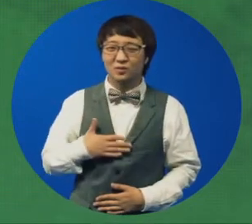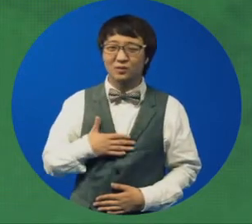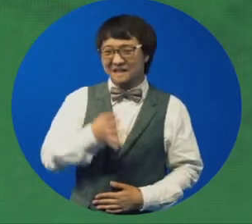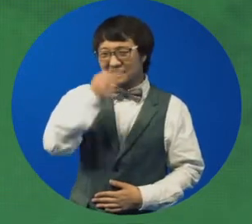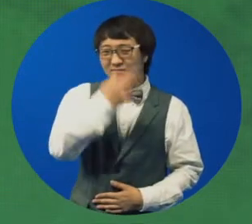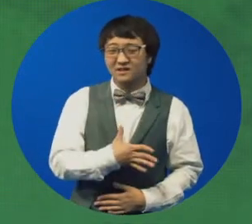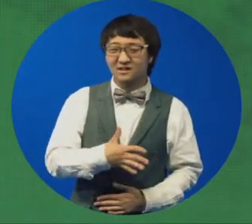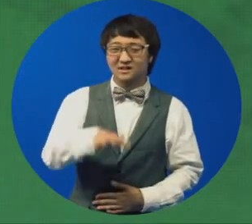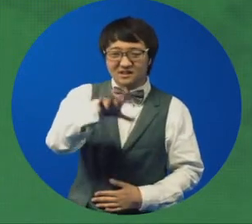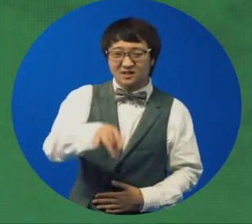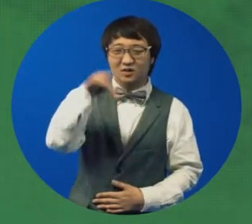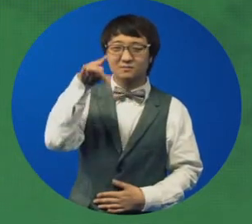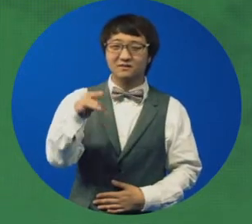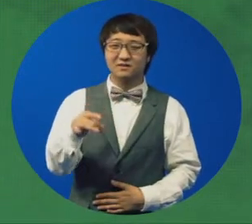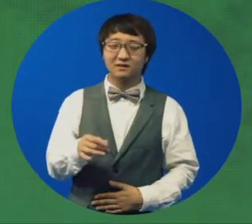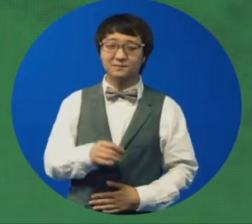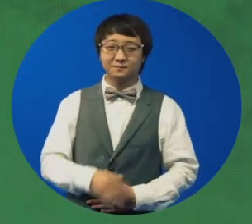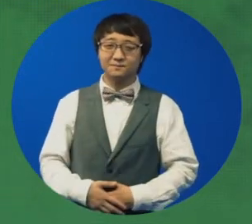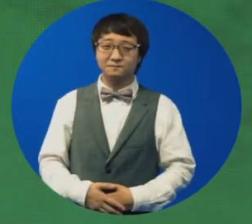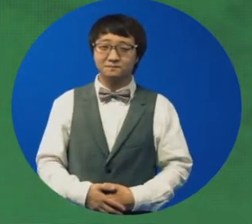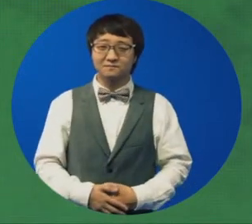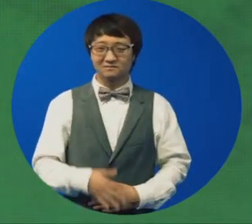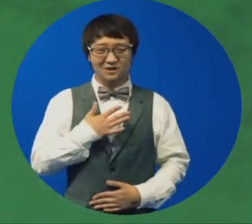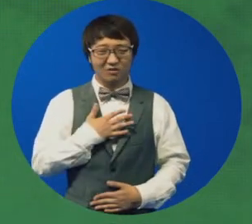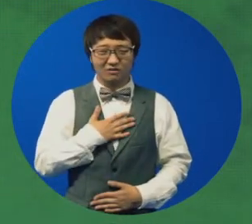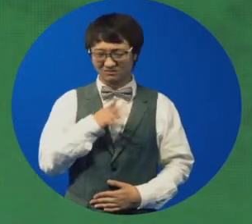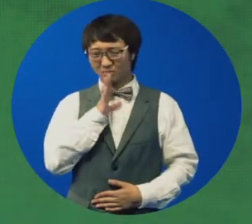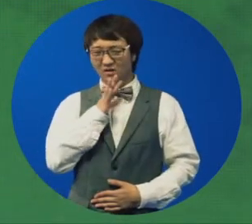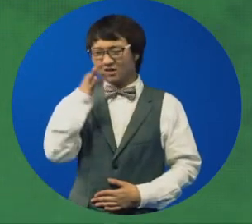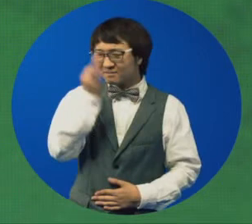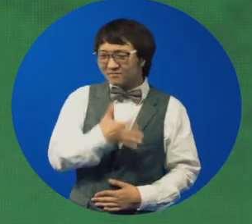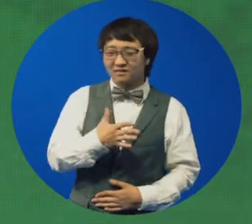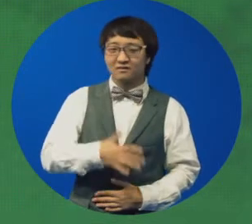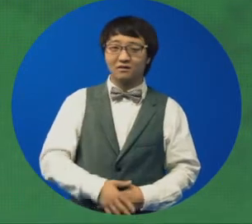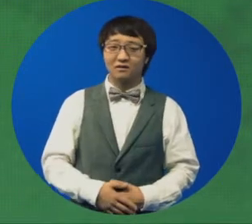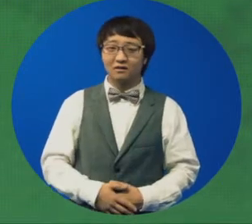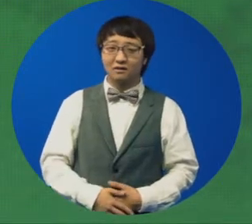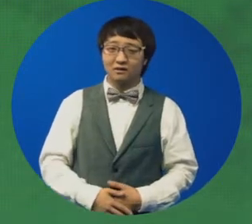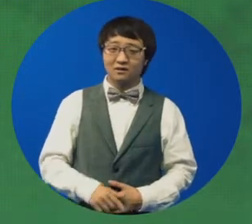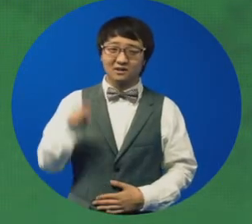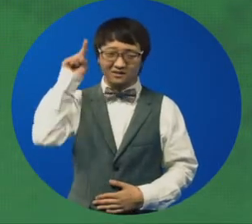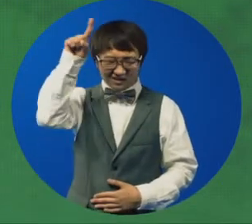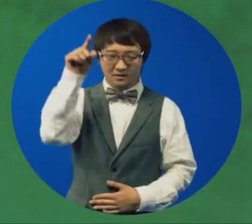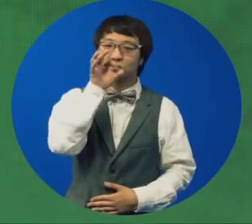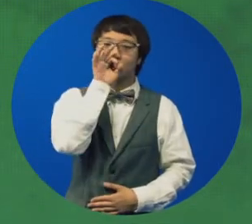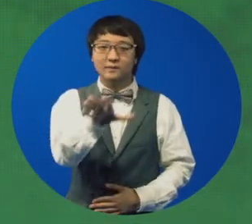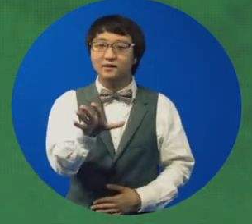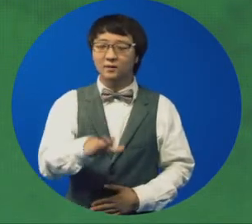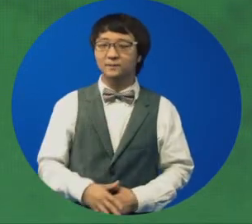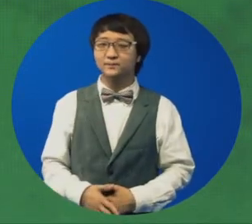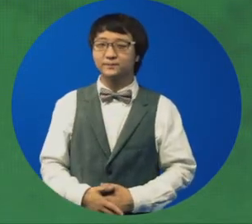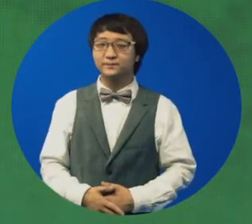힘들기는 처음이었던 것 같아요. 근데 절 진짜 힘든 게 한 게 뭔지 아세요? 제가 짜증낼 수 없다는 거였어요.